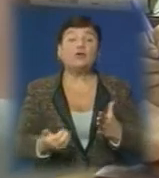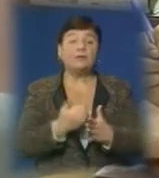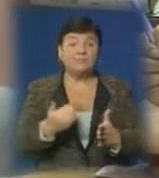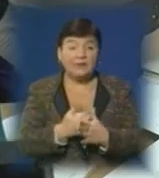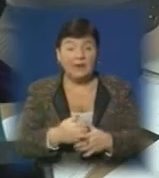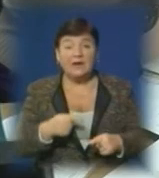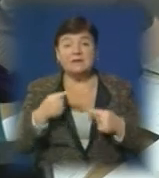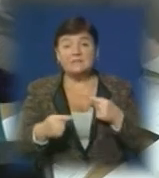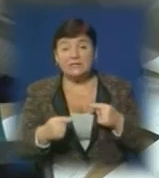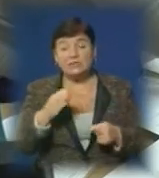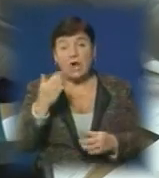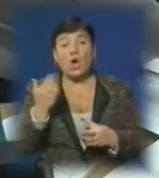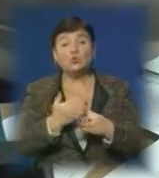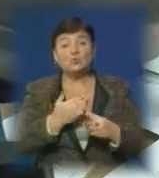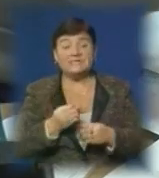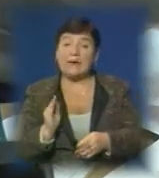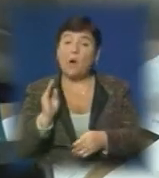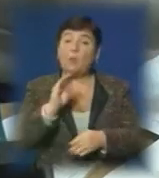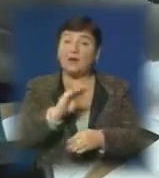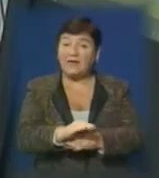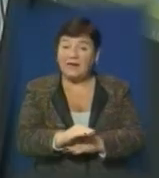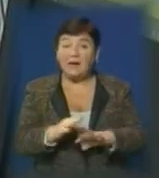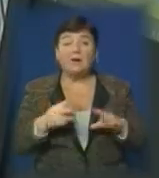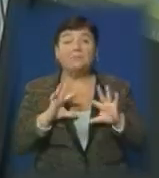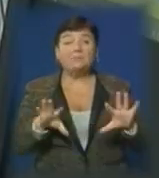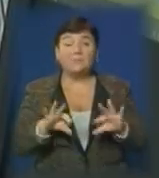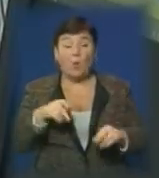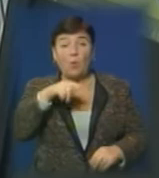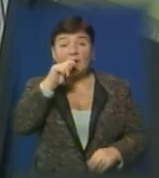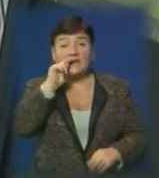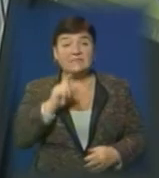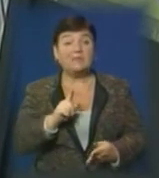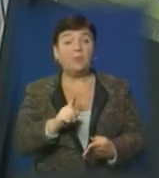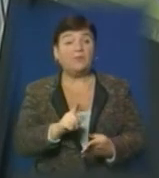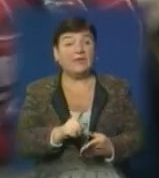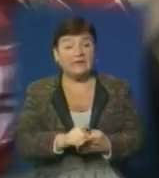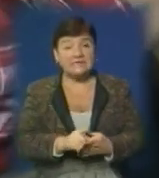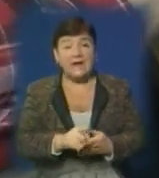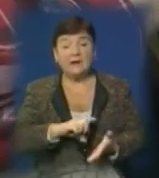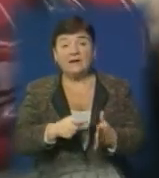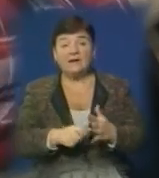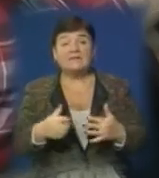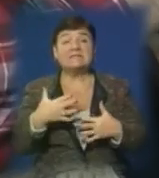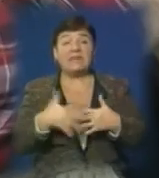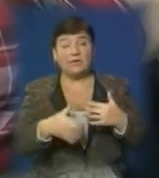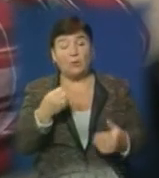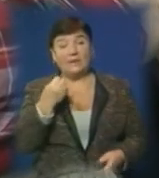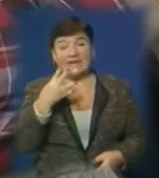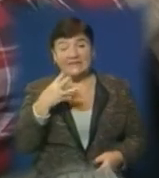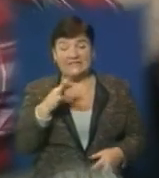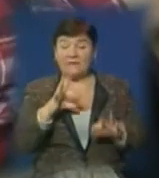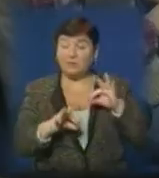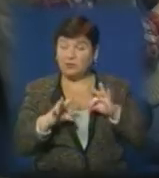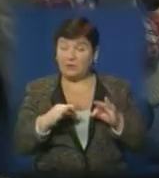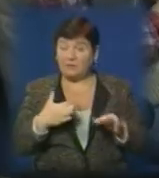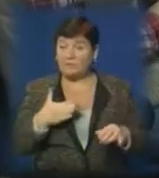різницю покриє субсидія. У кабінеті міністрів пояснюють, українці мають платити за комуналку в середньому 15% від свого